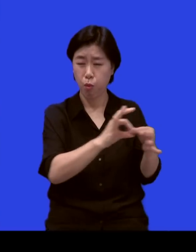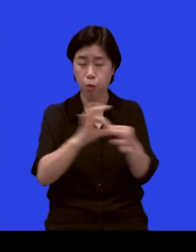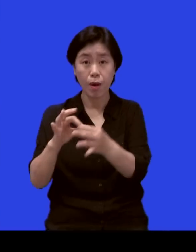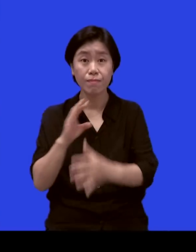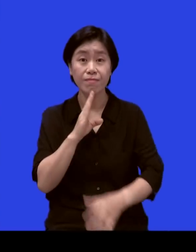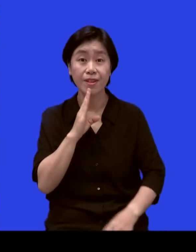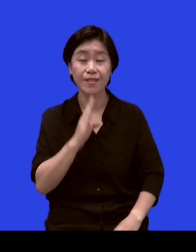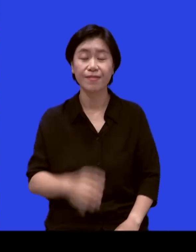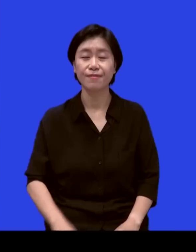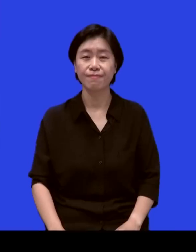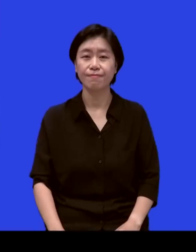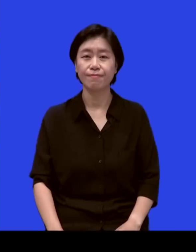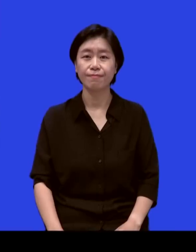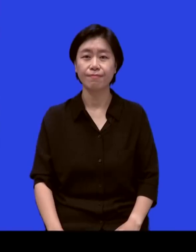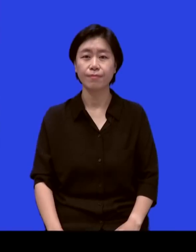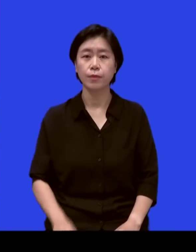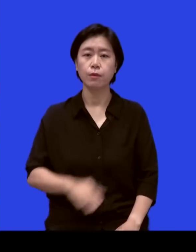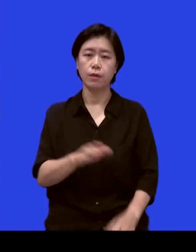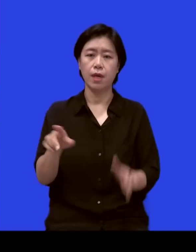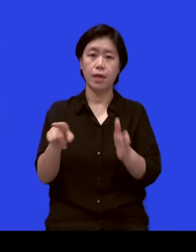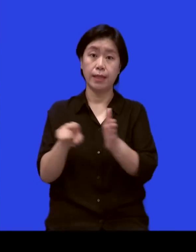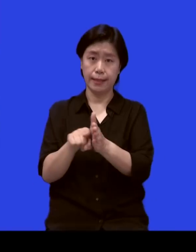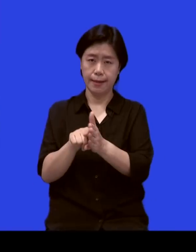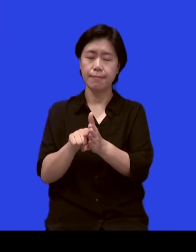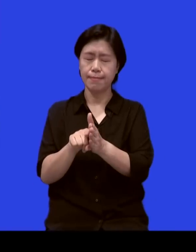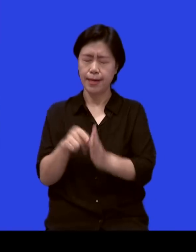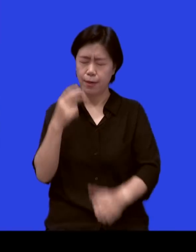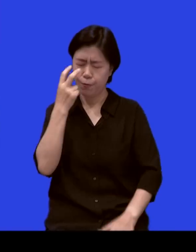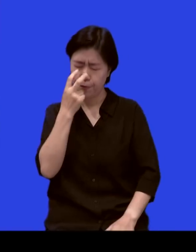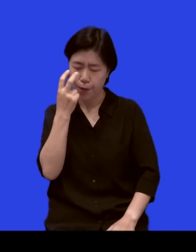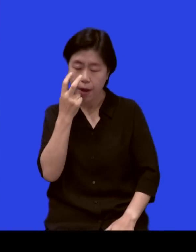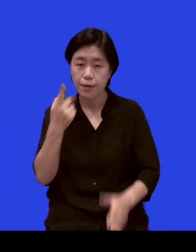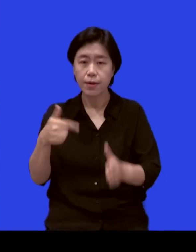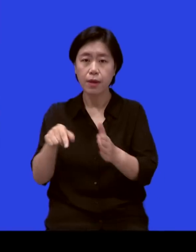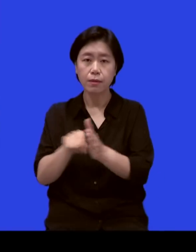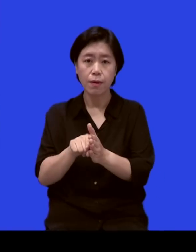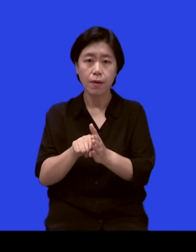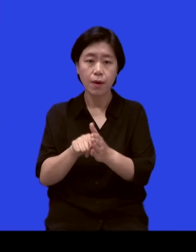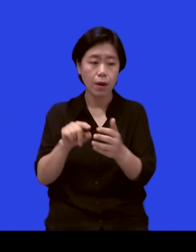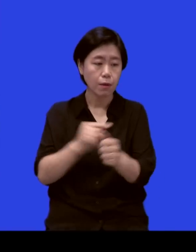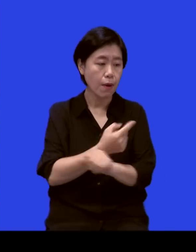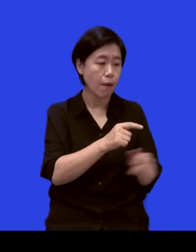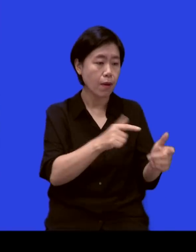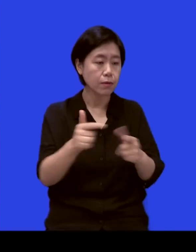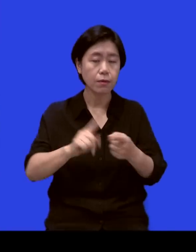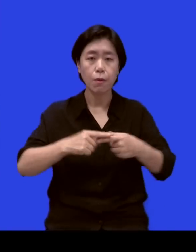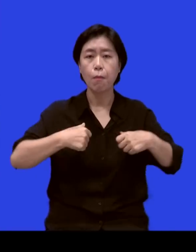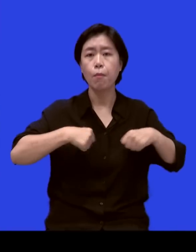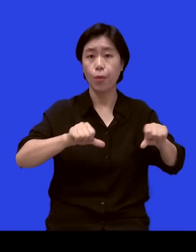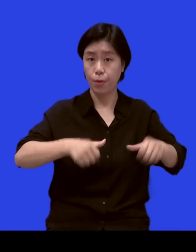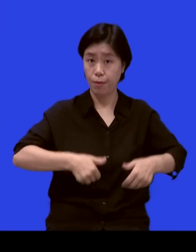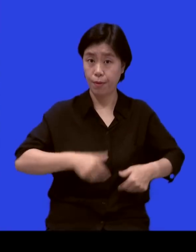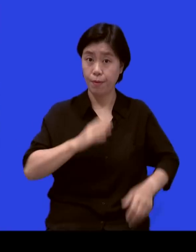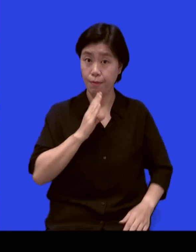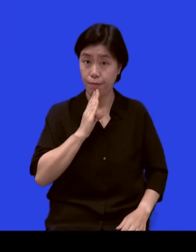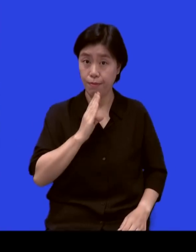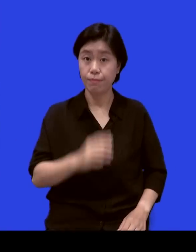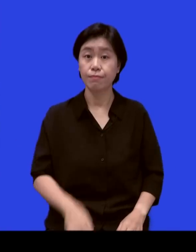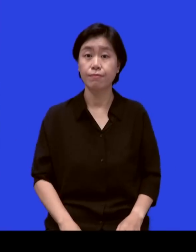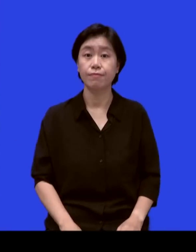사실 공감하지만 우리가 신앙을 지키기 위해서 가끔 포기해야 되는 순간들, 포기해야 되는 일들도 많이 있잖아요. 이것을 과연